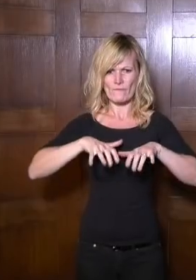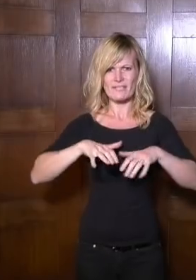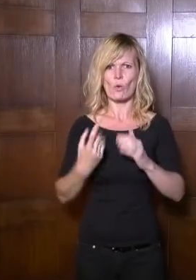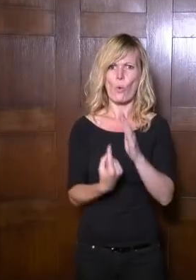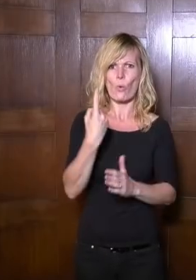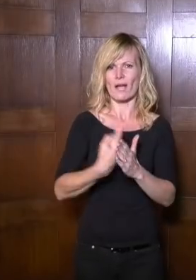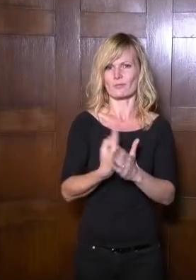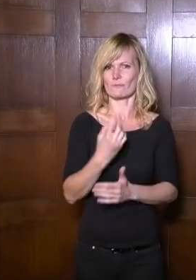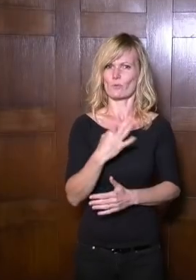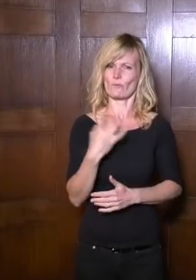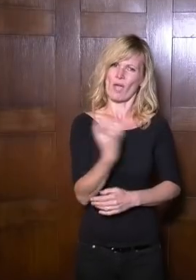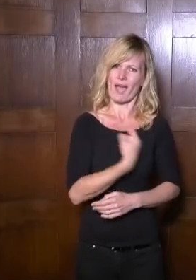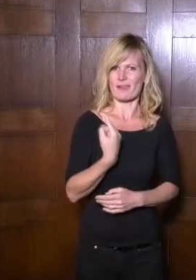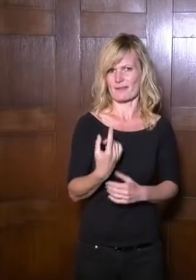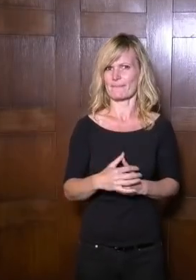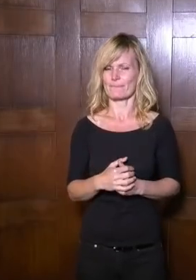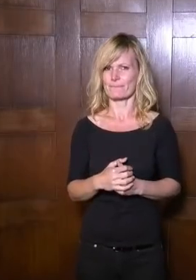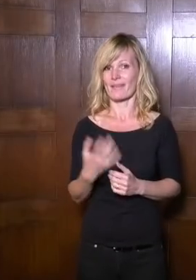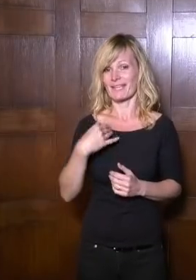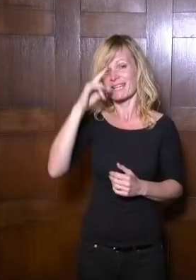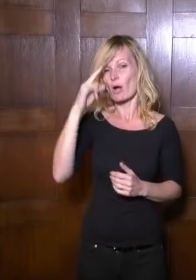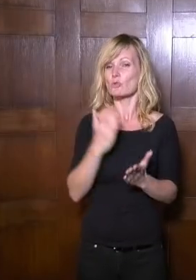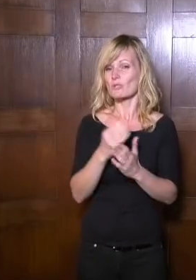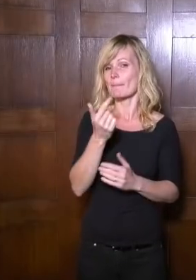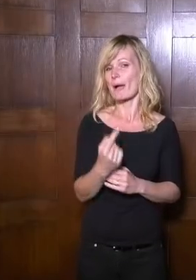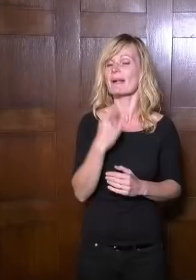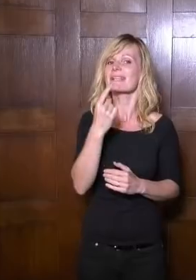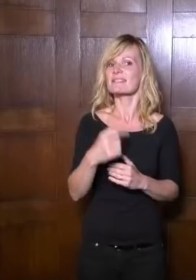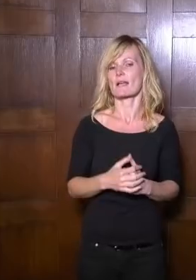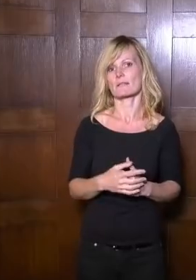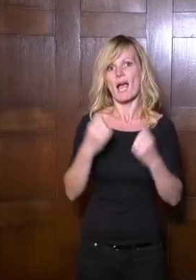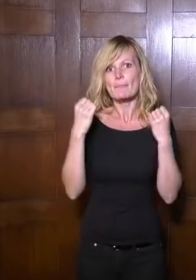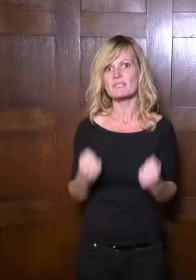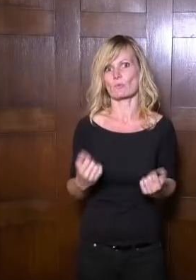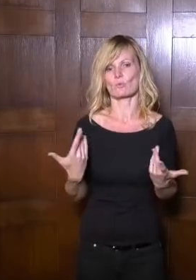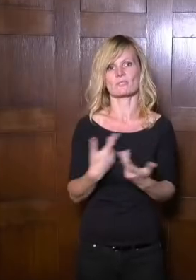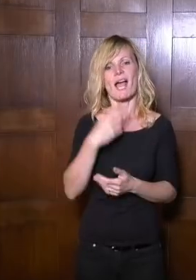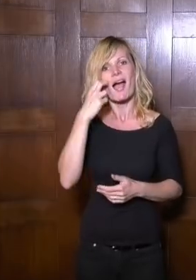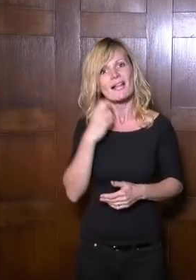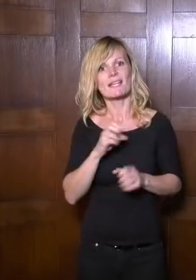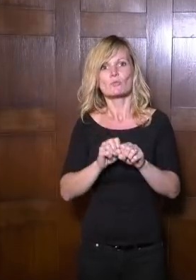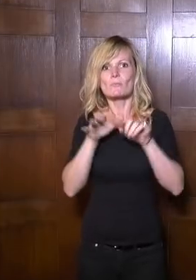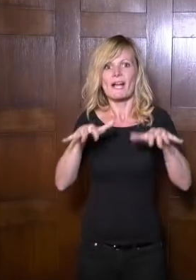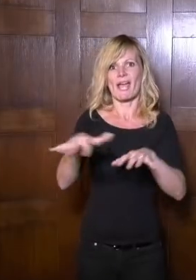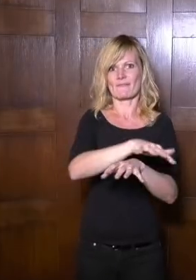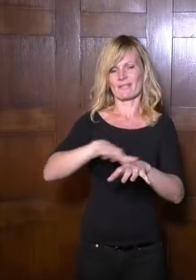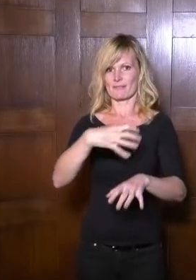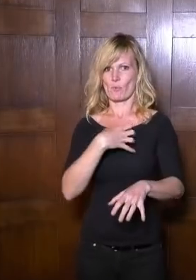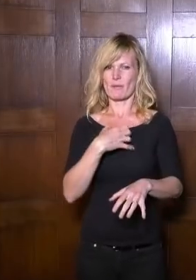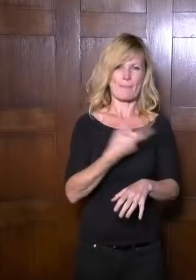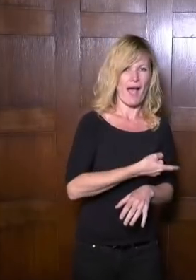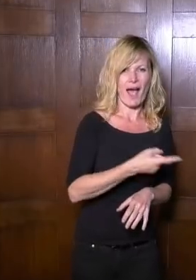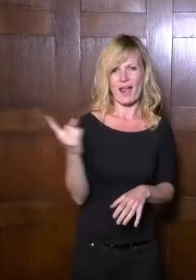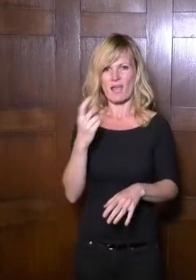Riesenherausforderung für uns alle. Und ich glaube, es wurde schon ein paar Mal angesprochen, es ist ein absolutes altersübergreifendes Problem. Und es